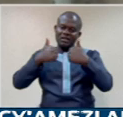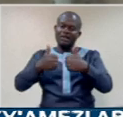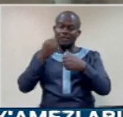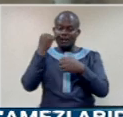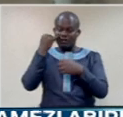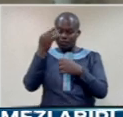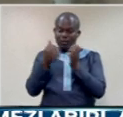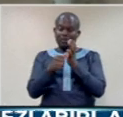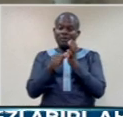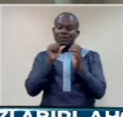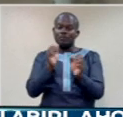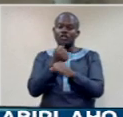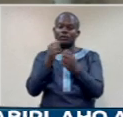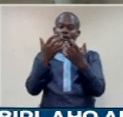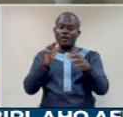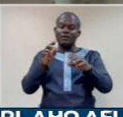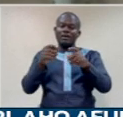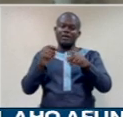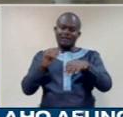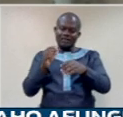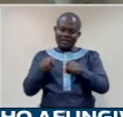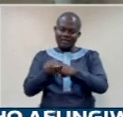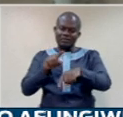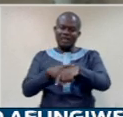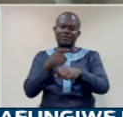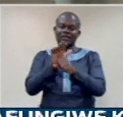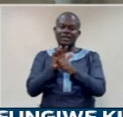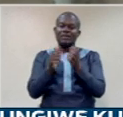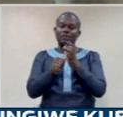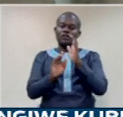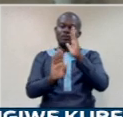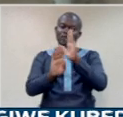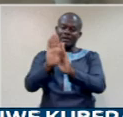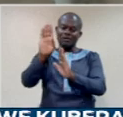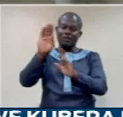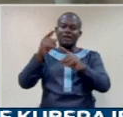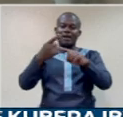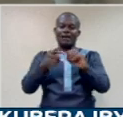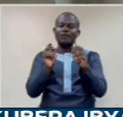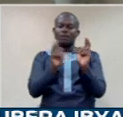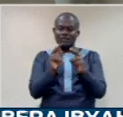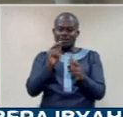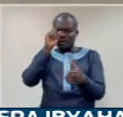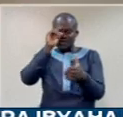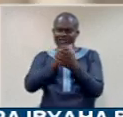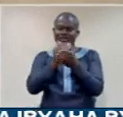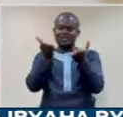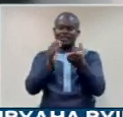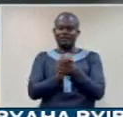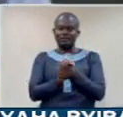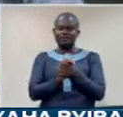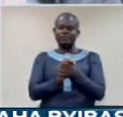ibibazo bidashobora kurangirira rimwe cyangwa cyane cyane ibibazo by'amashyambere ariko ubundi icyizere kiriho ni